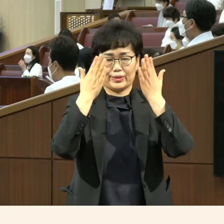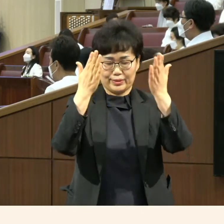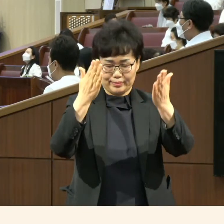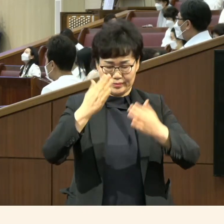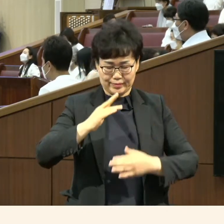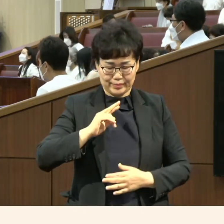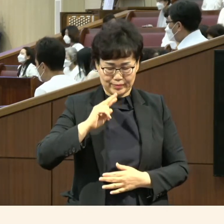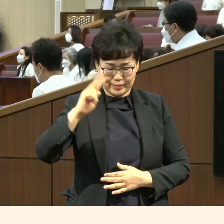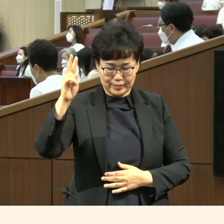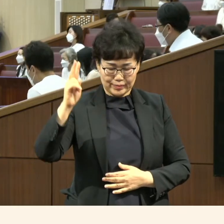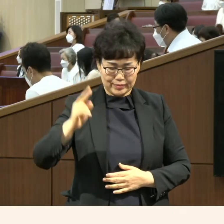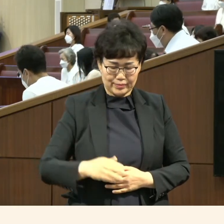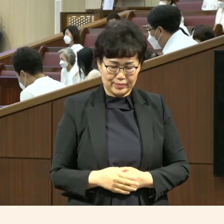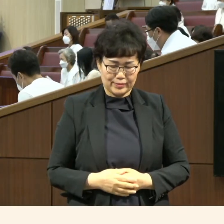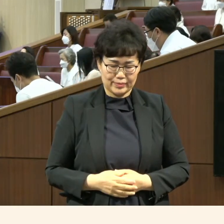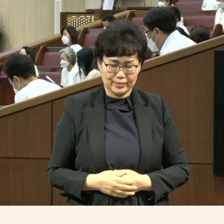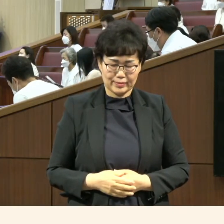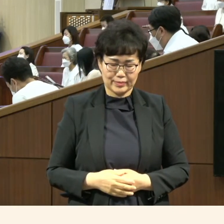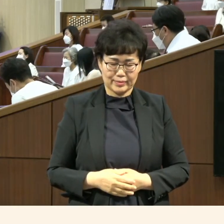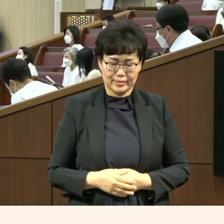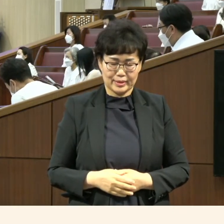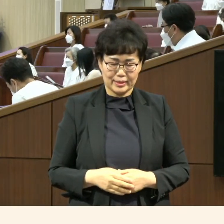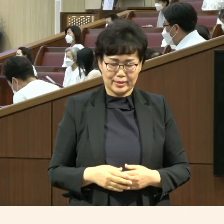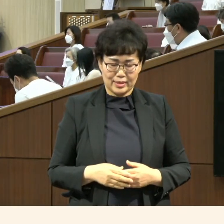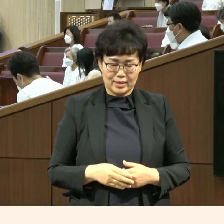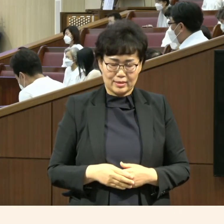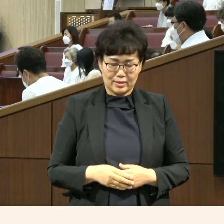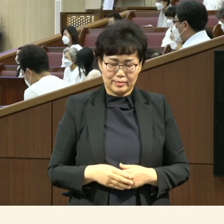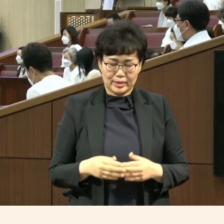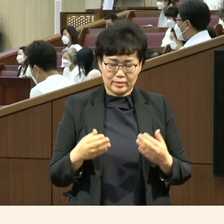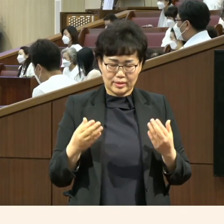기도하겠습니다. 주여,